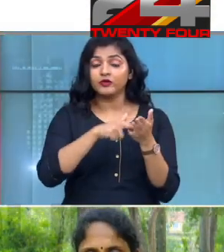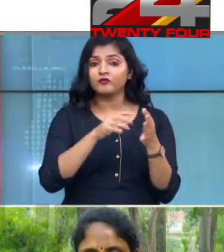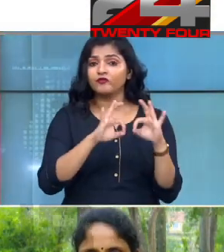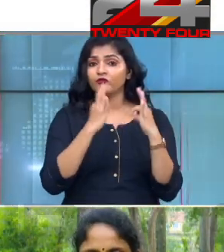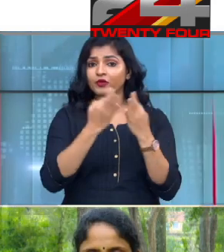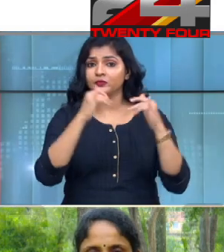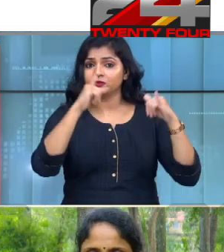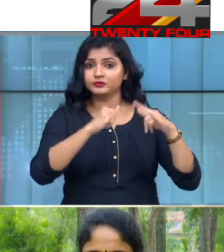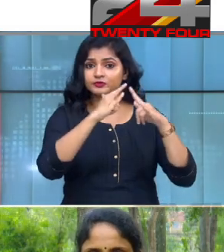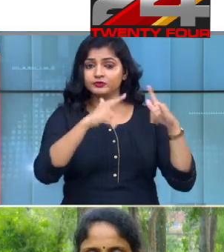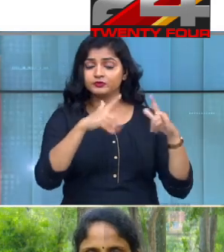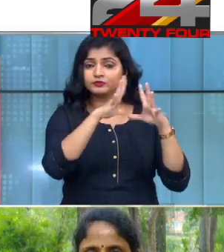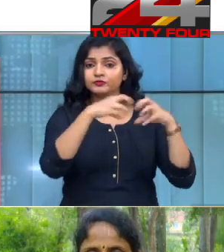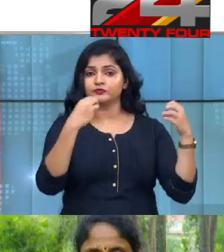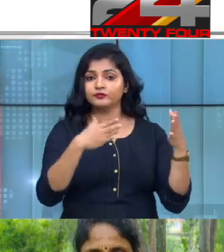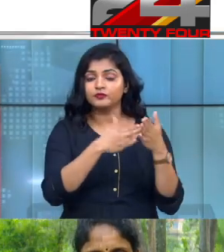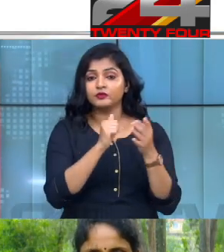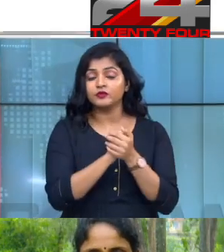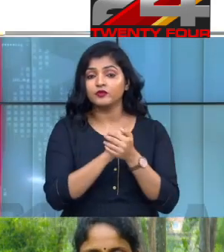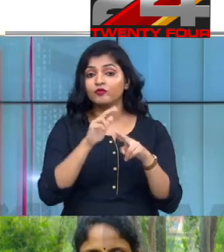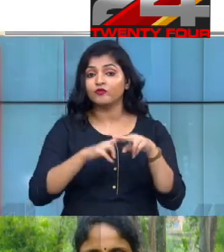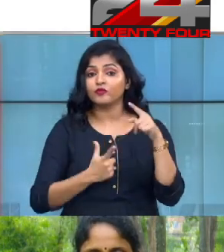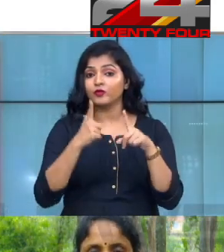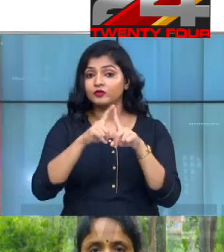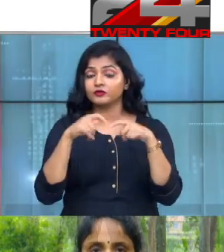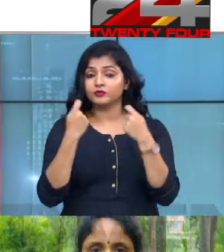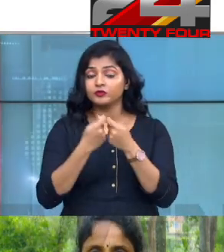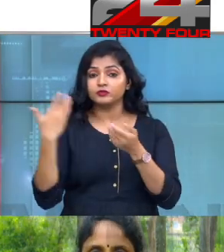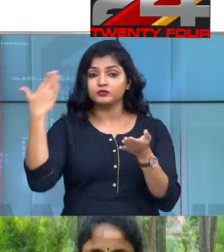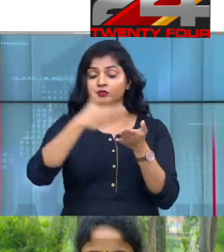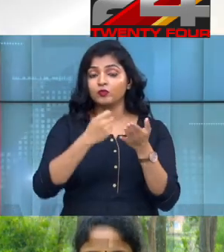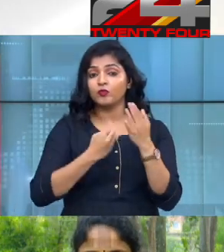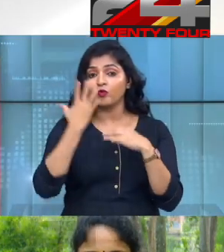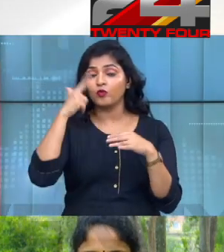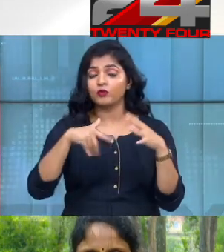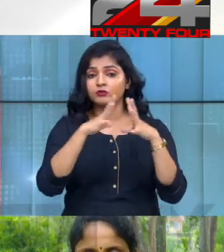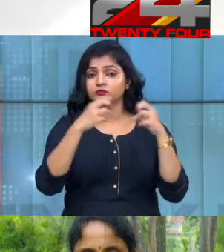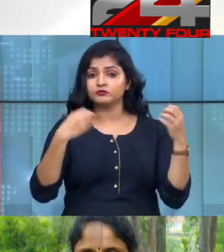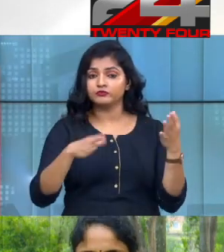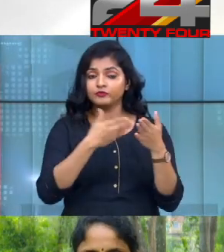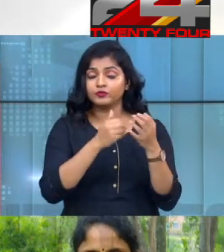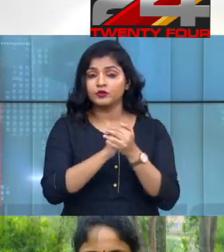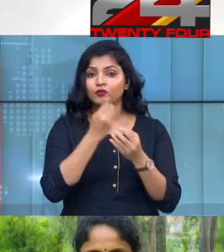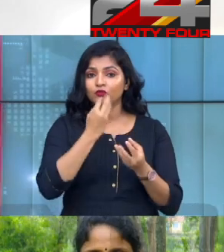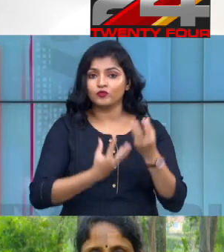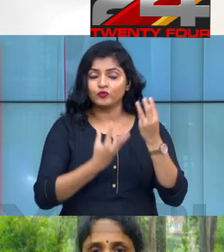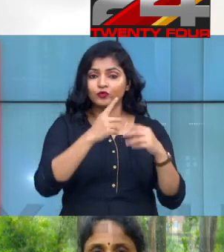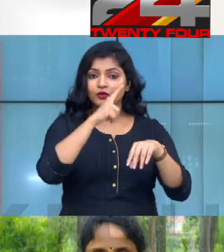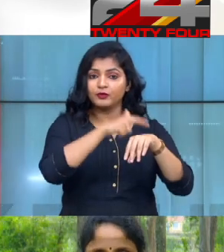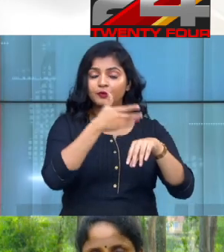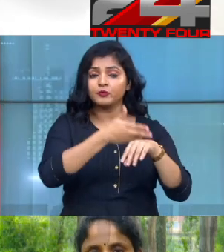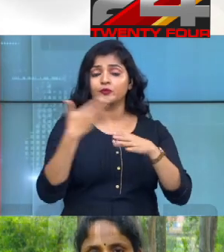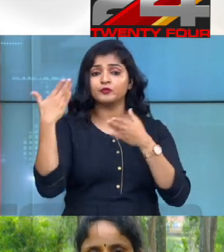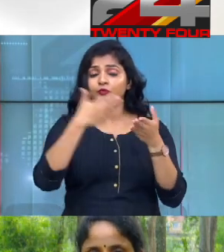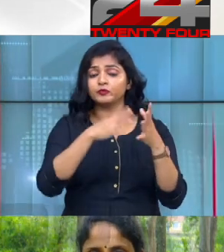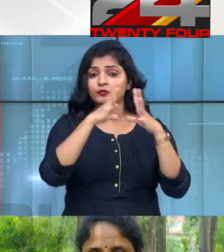നിന്നും പൊളിച്ചു മാറ്റുകയായിരുന്നു. വനംവകുപ്പ് ഉദ്യോഗസ്ഥർ രാവിലെ തന്നെ ഇത് പൊളിച്ചു മാറ്റി. ഇവർ ഭക്ഷണം പാചകം ചെയ്യുന്ന ഒരു സമയത്തായിരുന്നു ഈ കുടിലെല്ലാം പൊളിച്ചു മാറ്റിയത്.